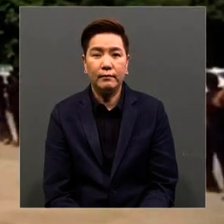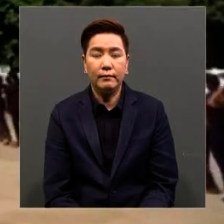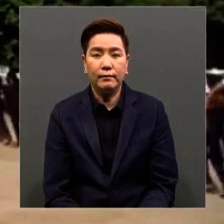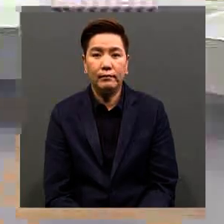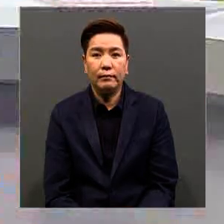ครับ